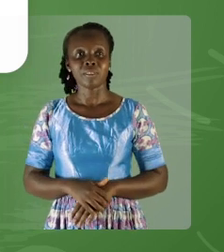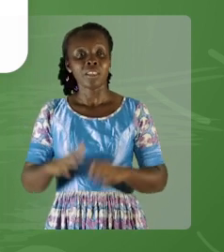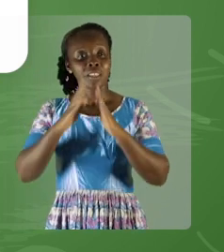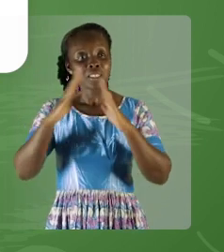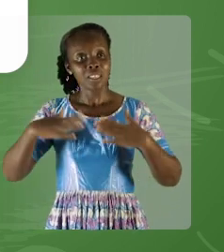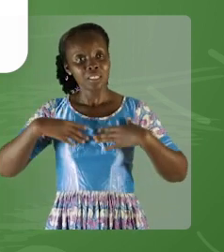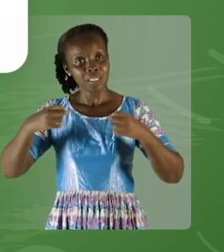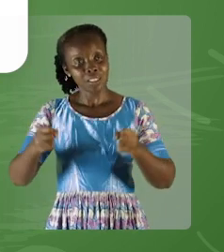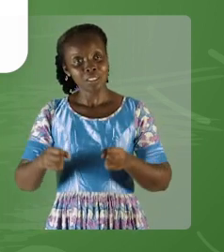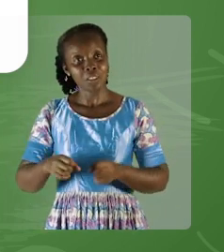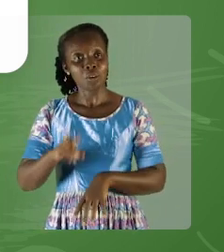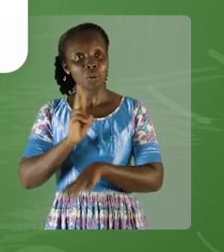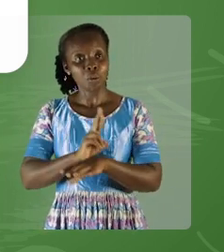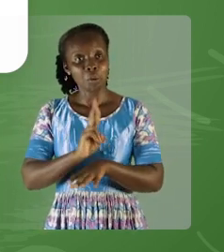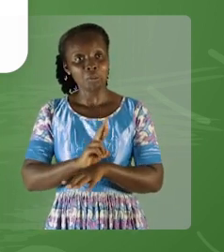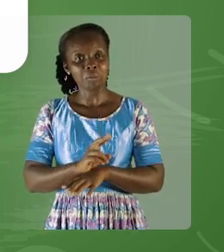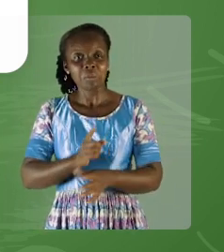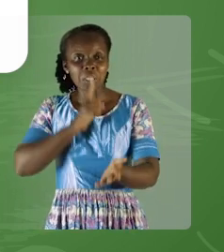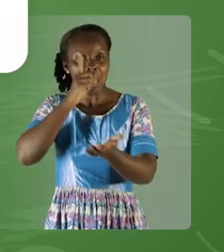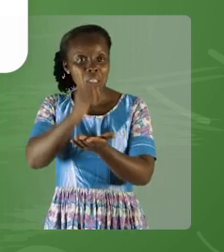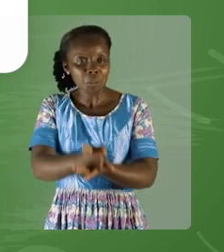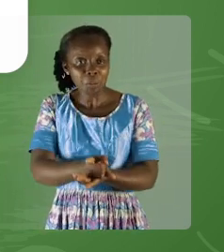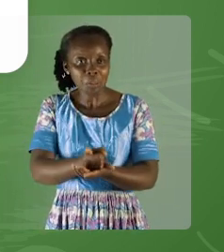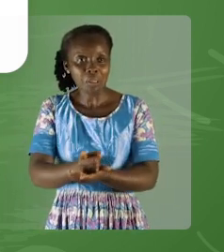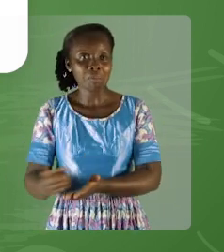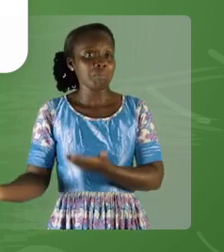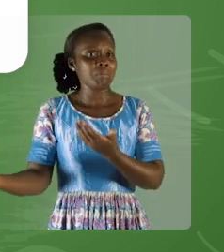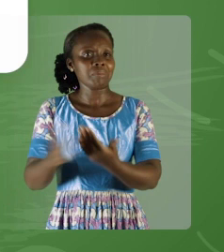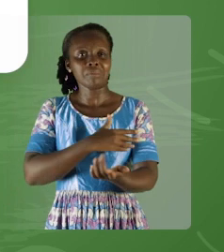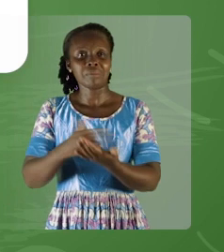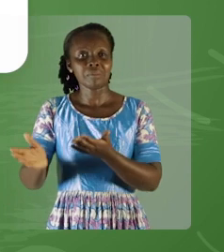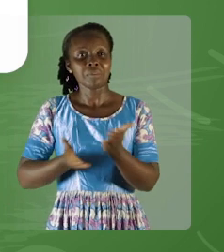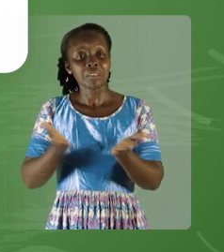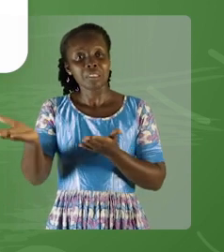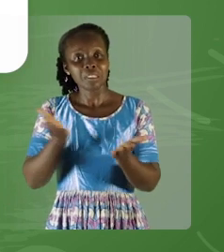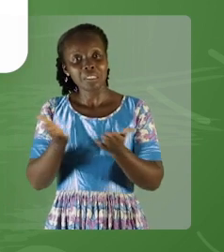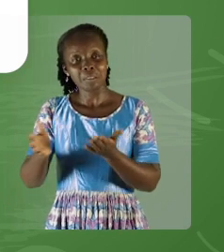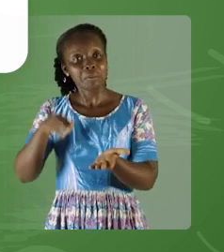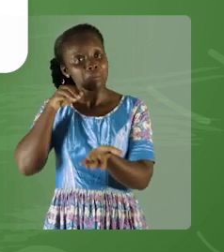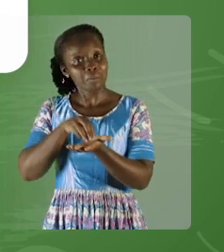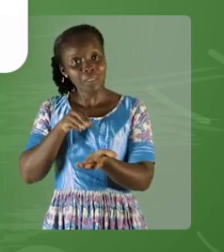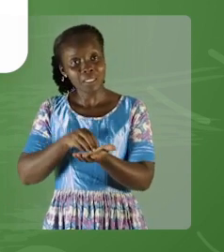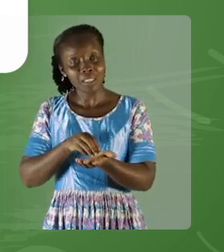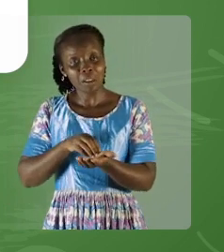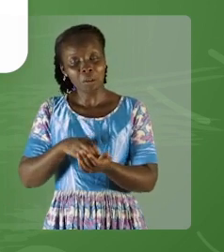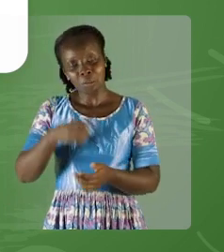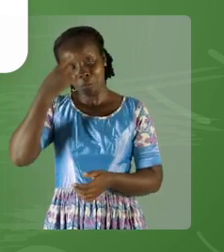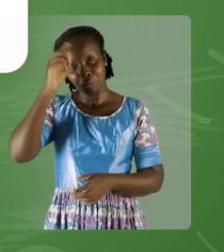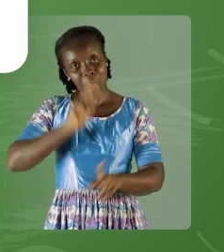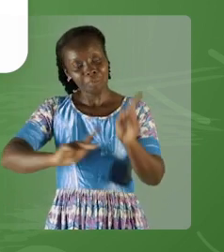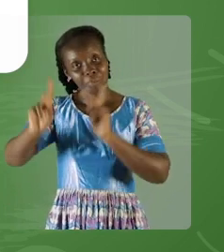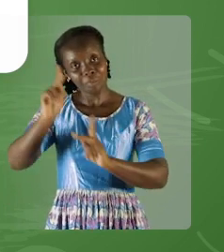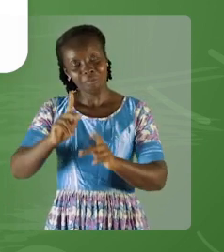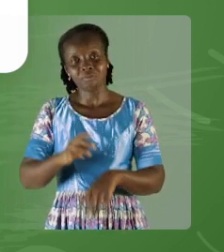Petit d. Le centre de santé a pour rôle d'assurer toutes sortes de prestations